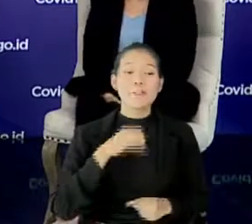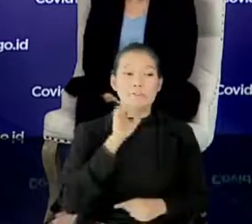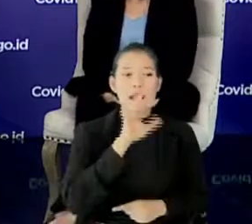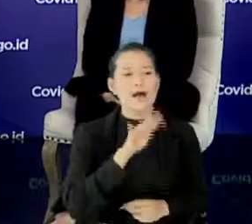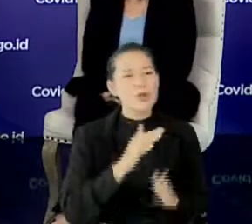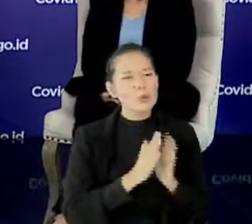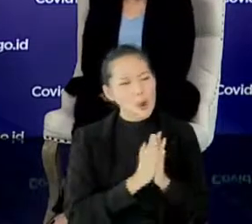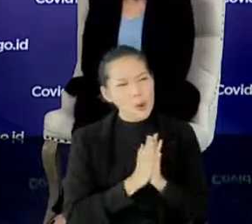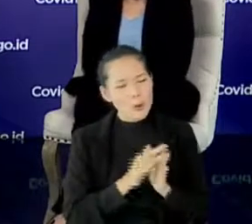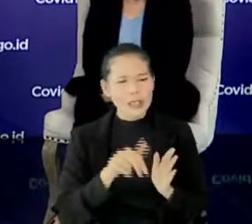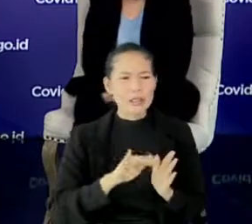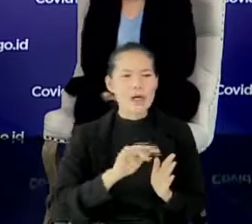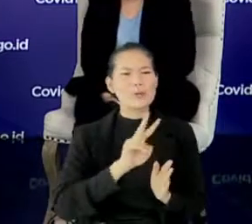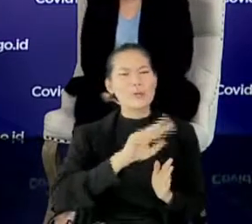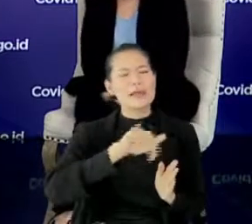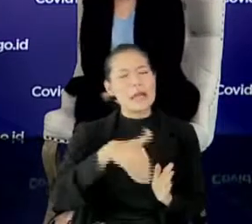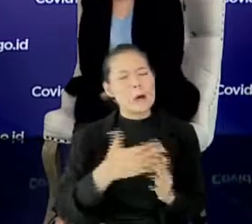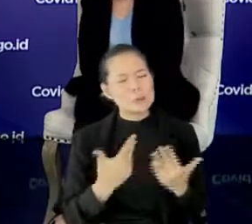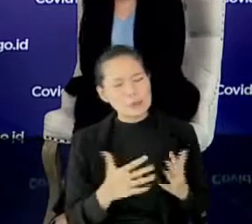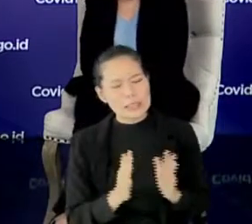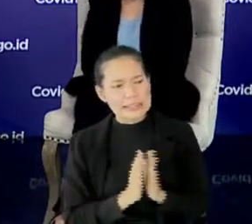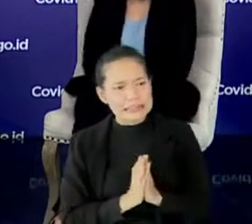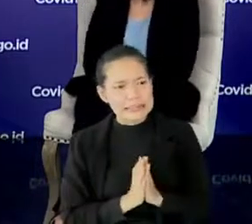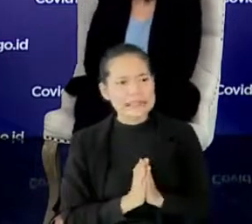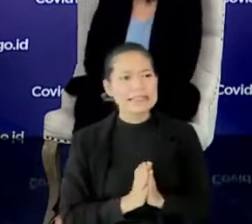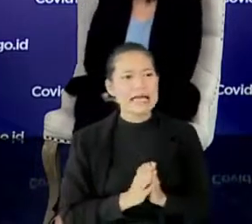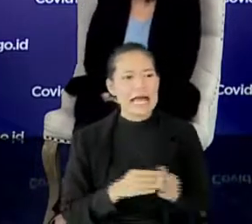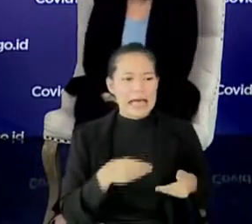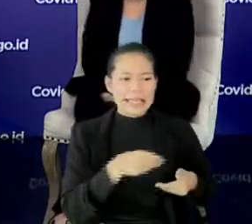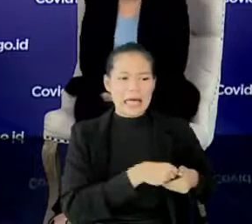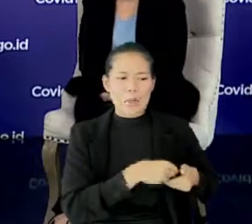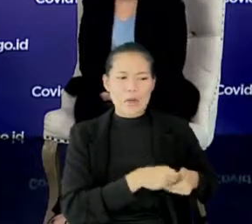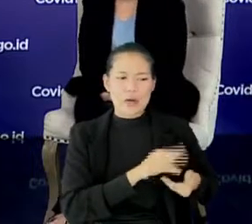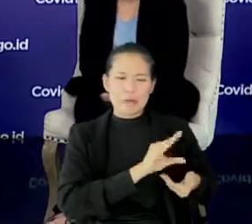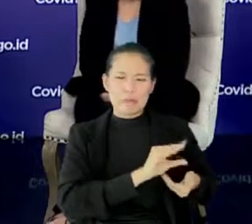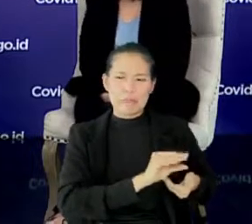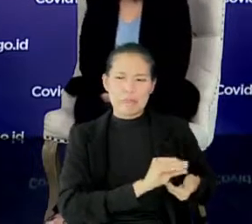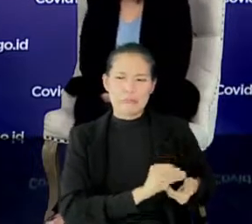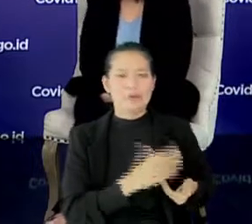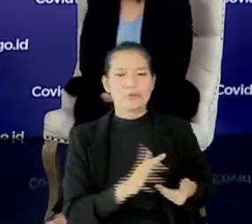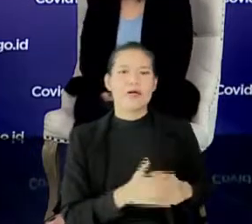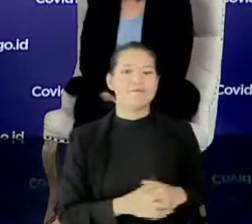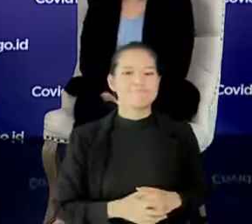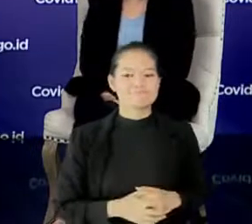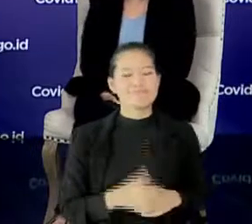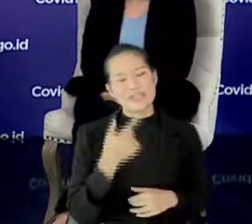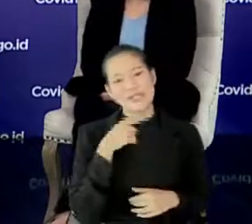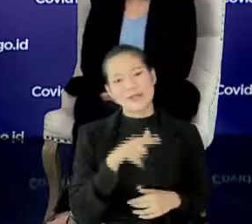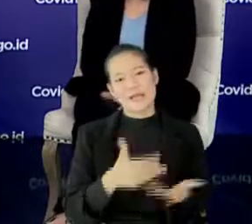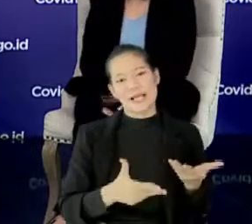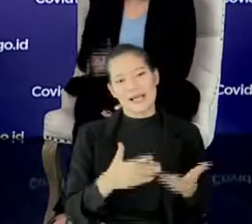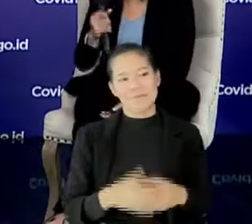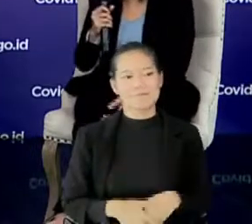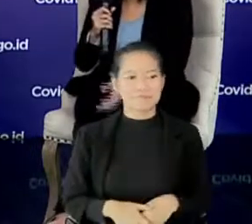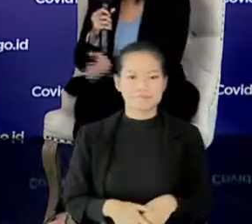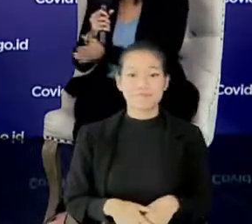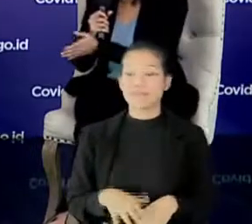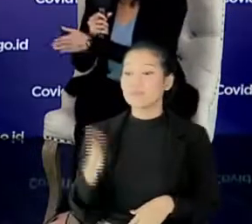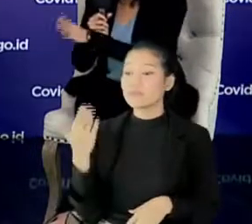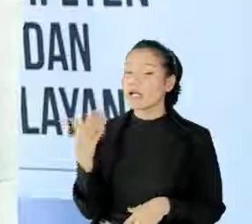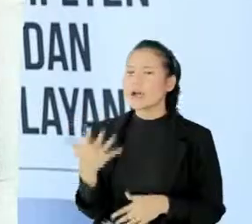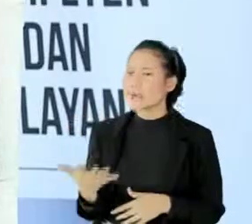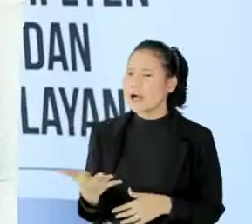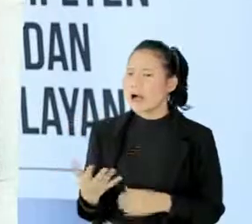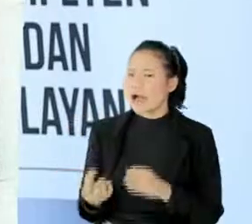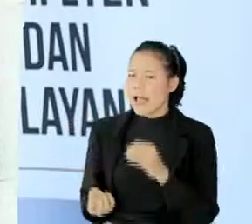tolong Pak, ini sudah mau tahun kedua ini. Tabungan sudah tipis ini. Gitu Mbak Dami. Ya. Jadi seperti itu kira-kira. Tadi apa